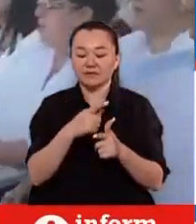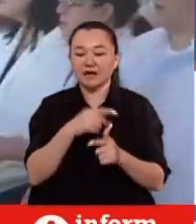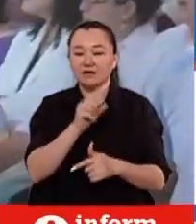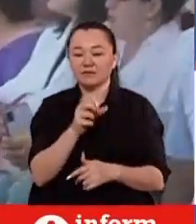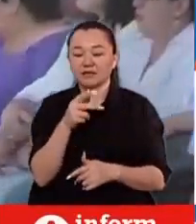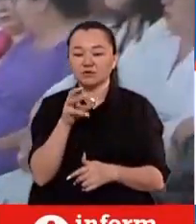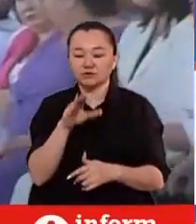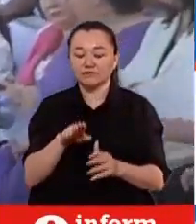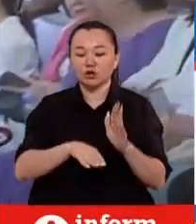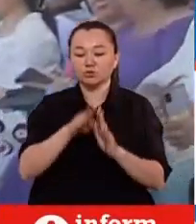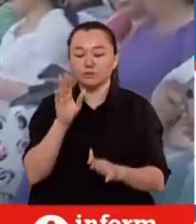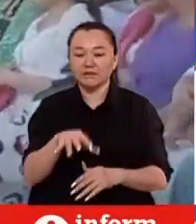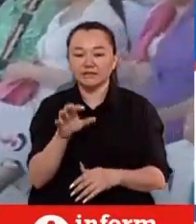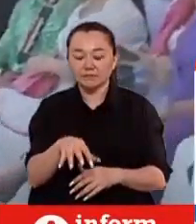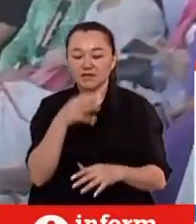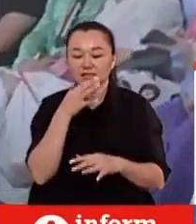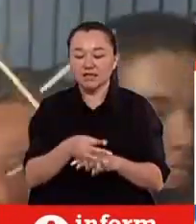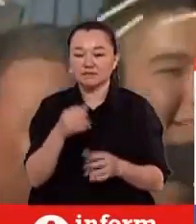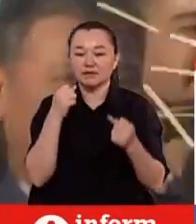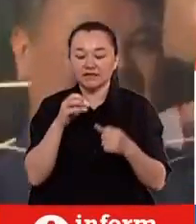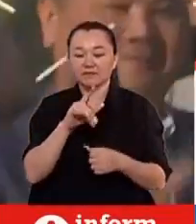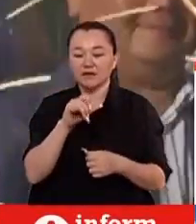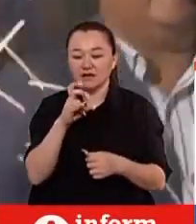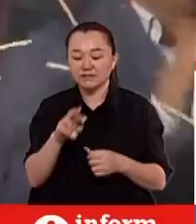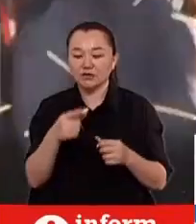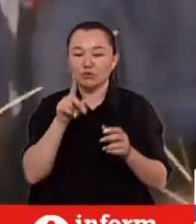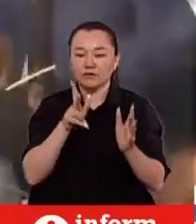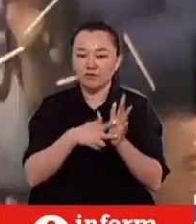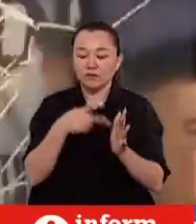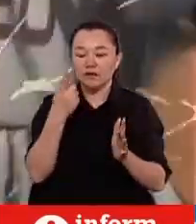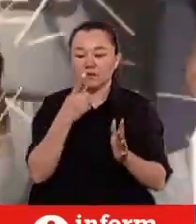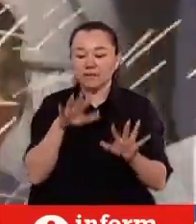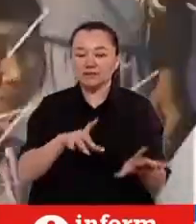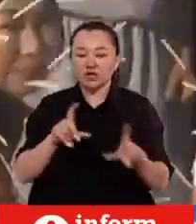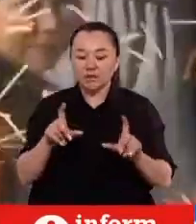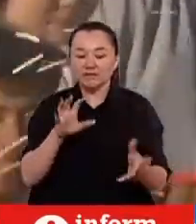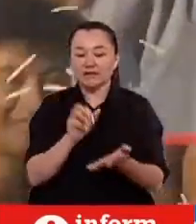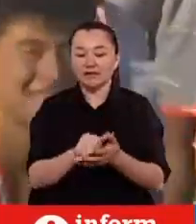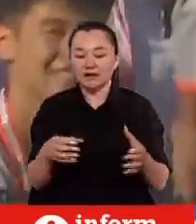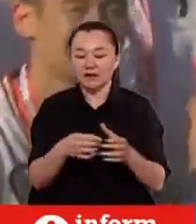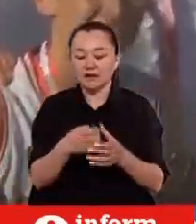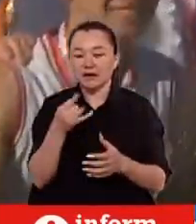Байтурсынова. Лучшими баскетболистами признали спортсменов гимназии номер 8. Первое место в шахматах заняла команда